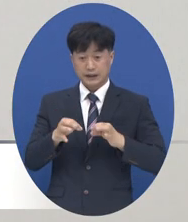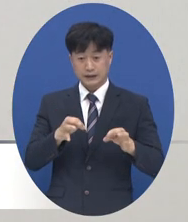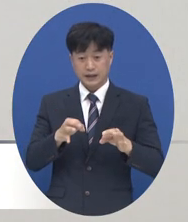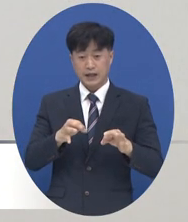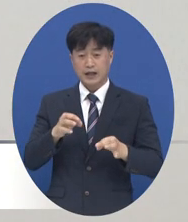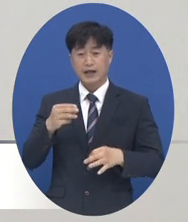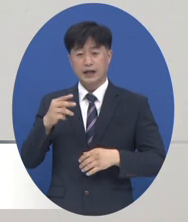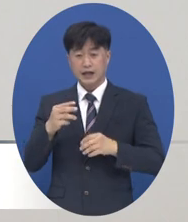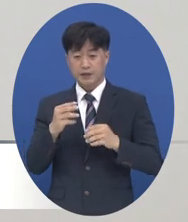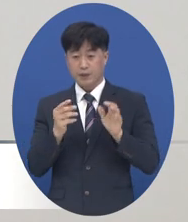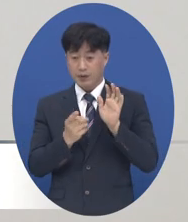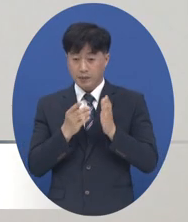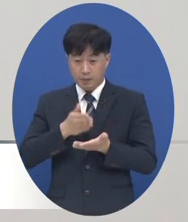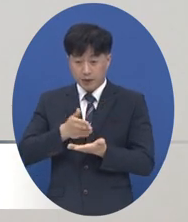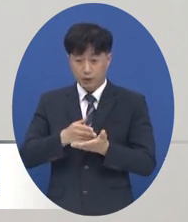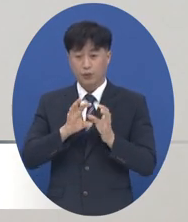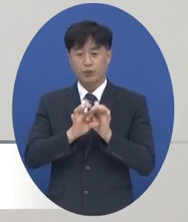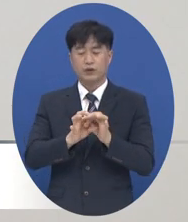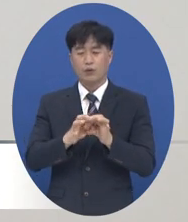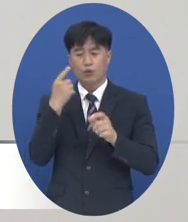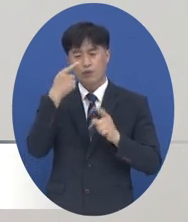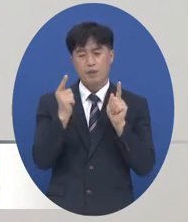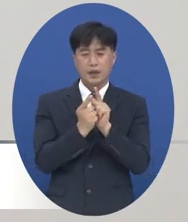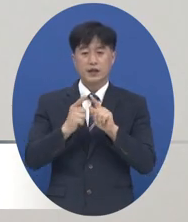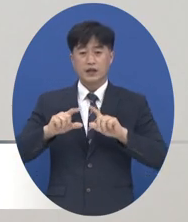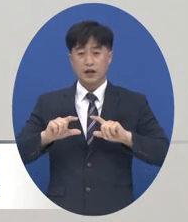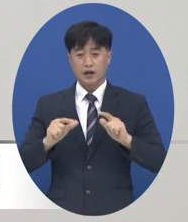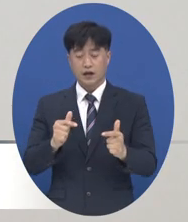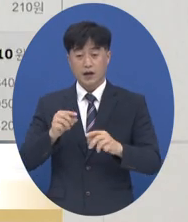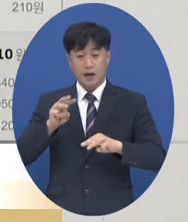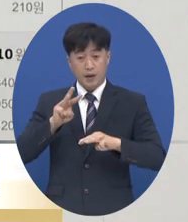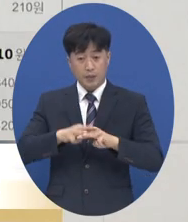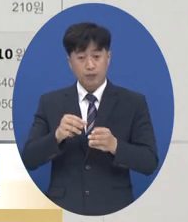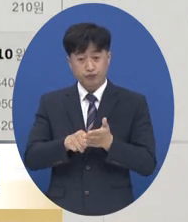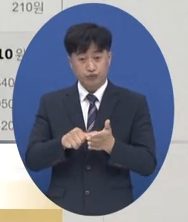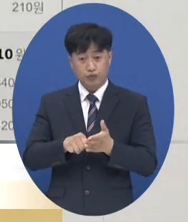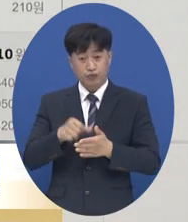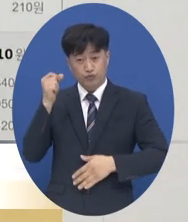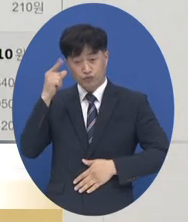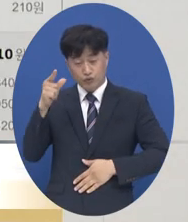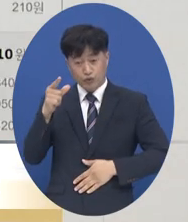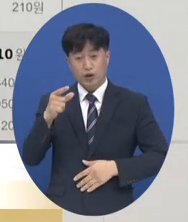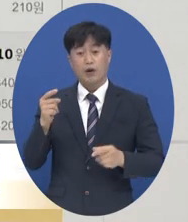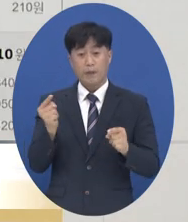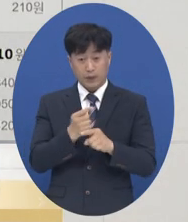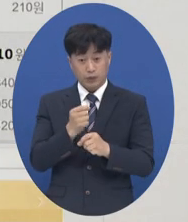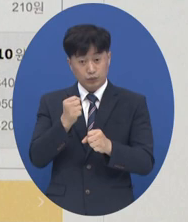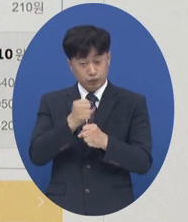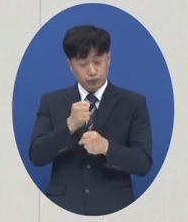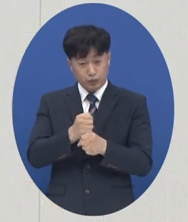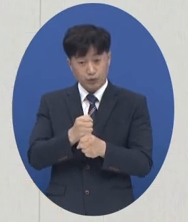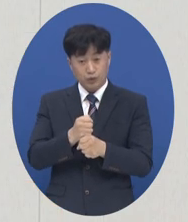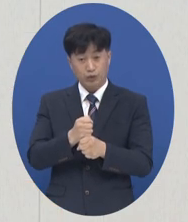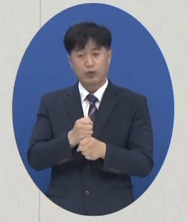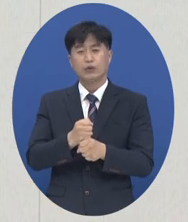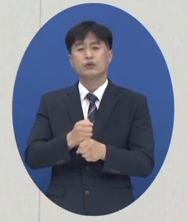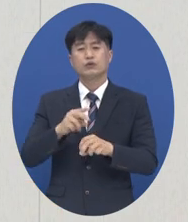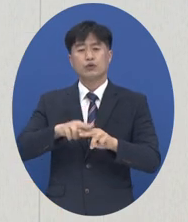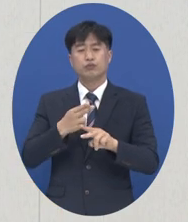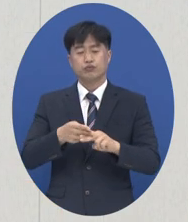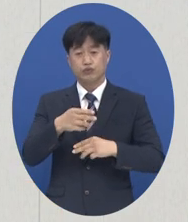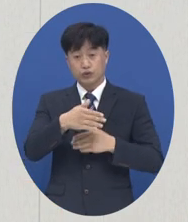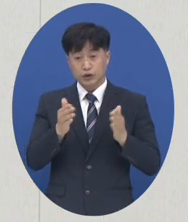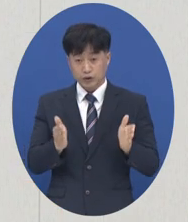비대면 으로 경기 지역 농산물 가공 창업 사업장의 우수한 가공제품 명절 선물세트를 선보이고